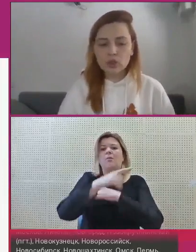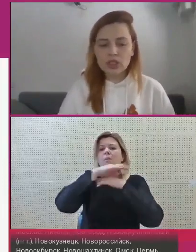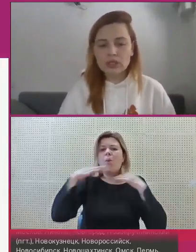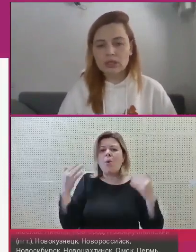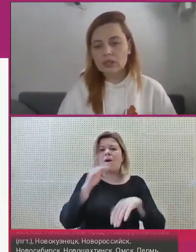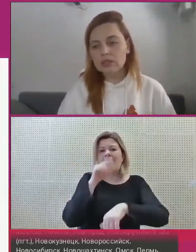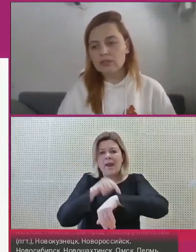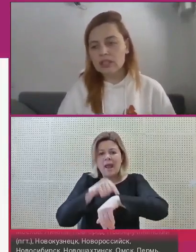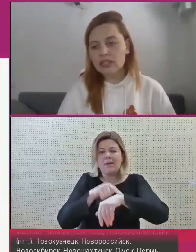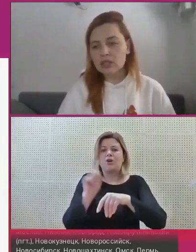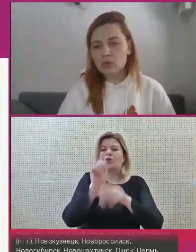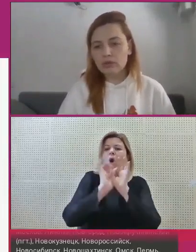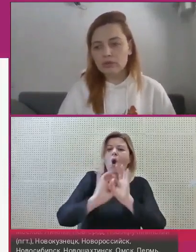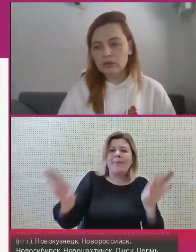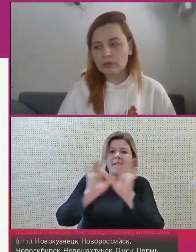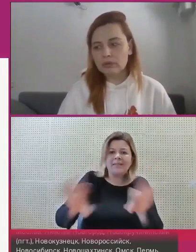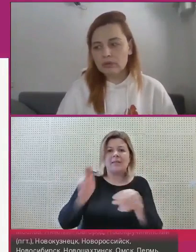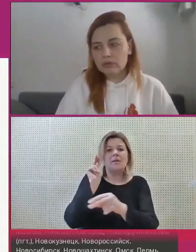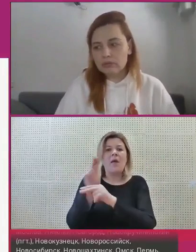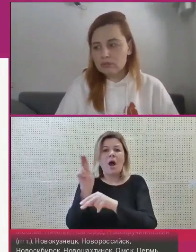объяснить, научить, и в конце концов